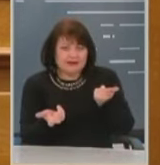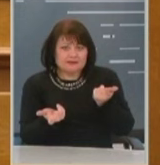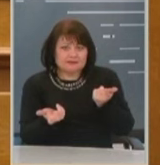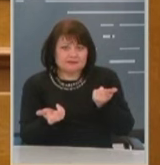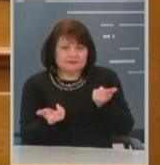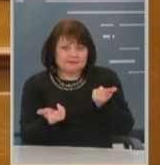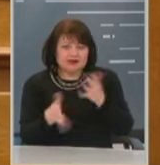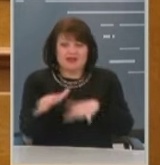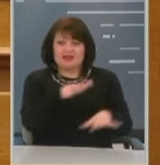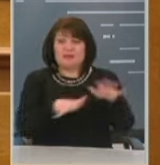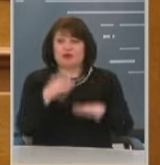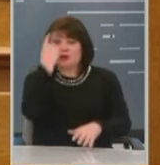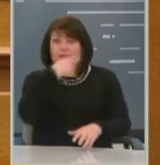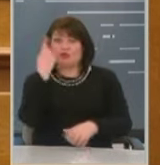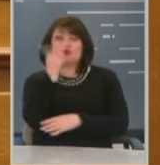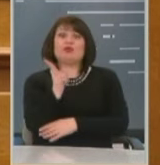Τι, διαπλοκή χωρίς κατηγορούμενο.